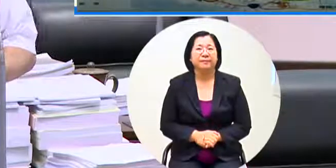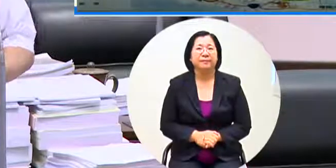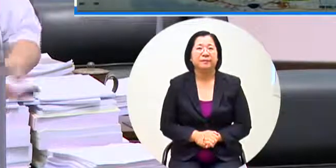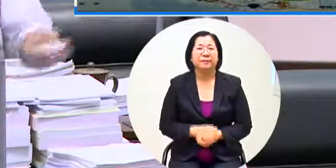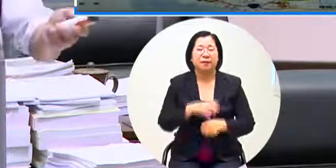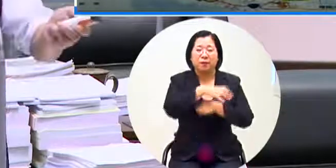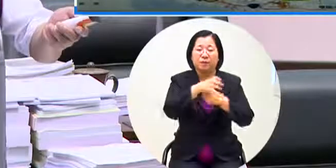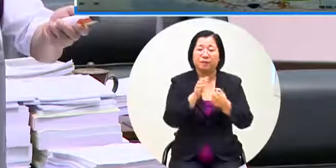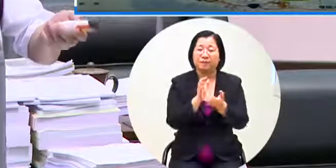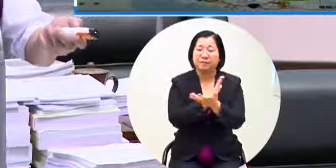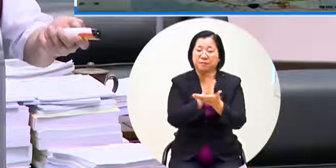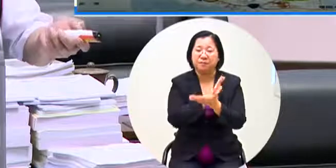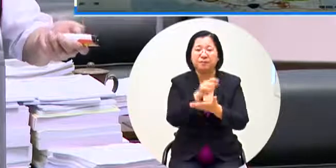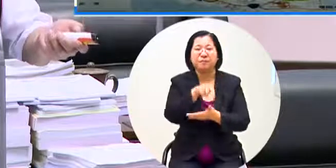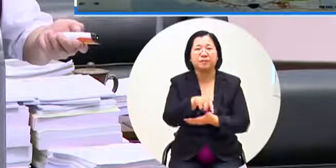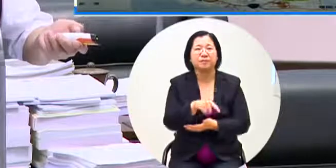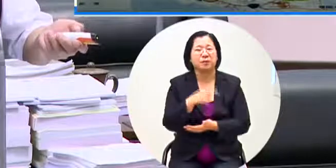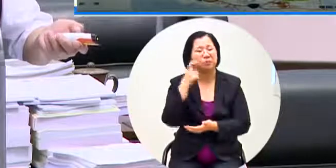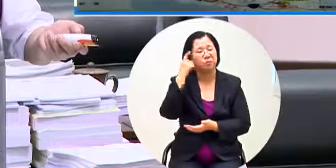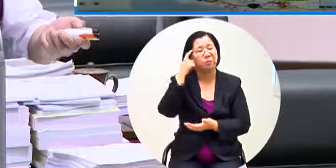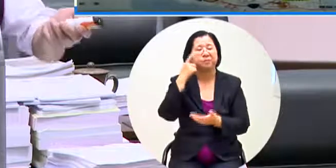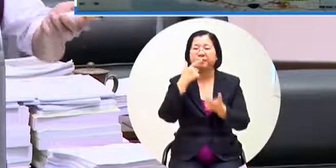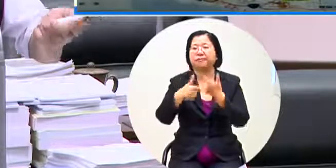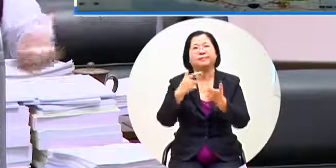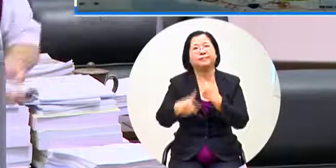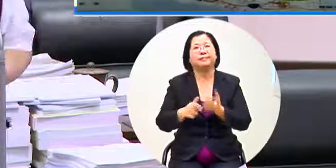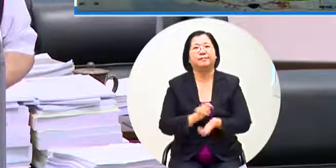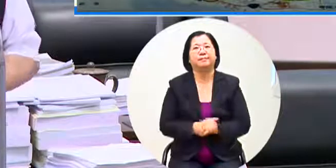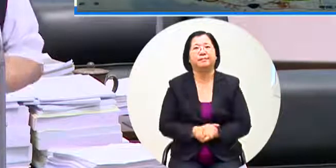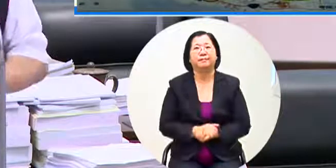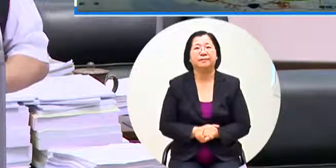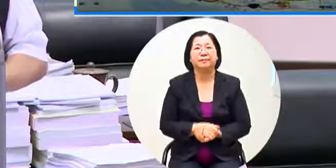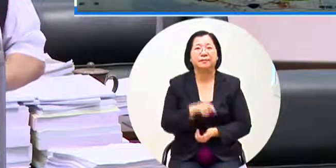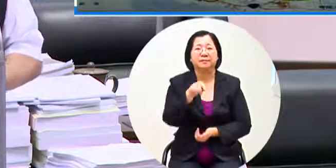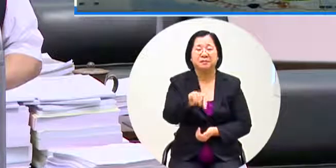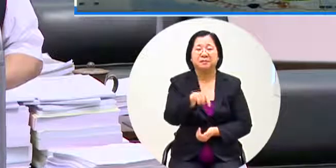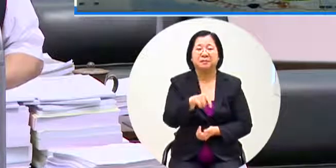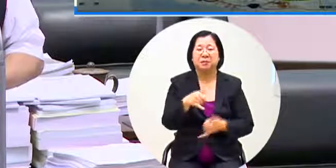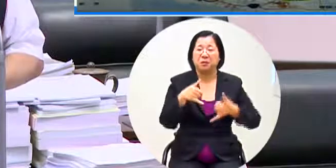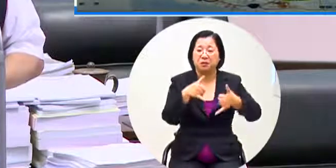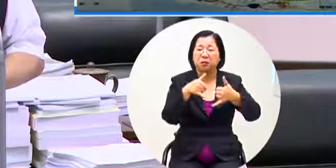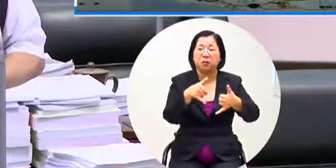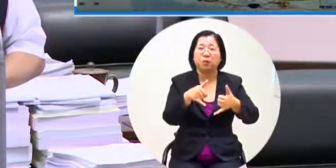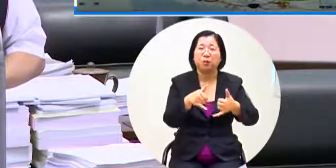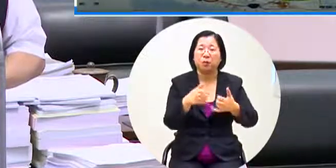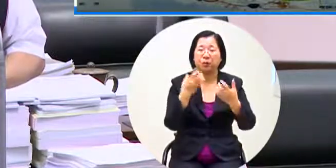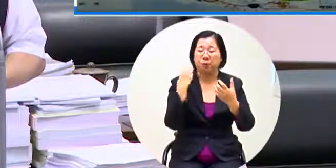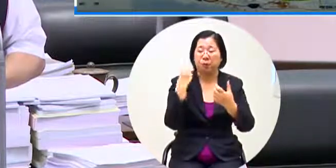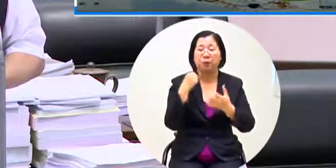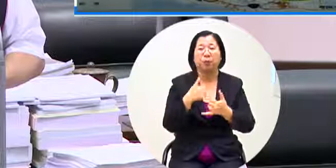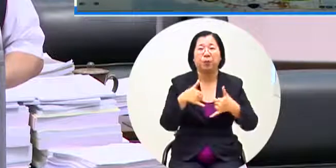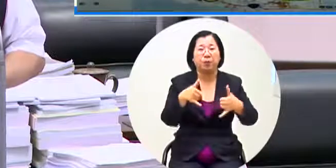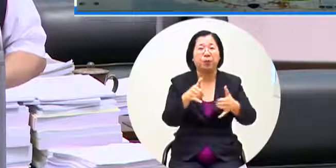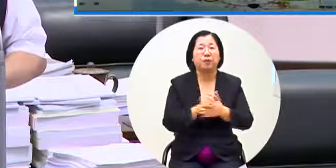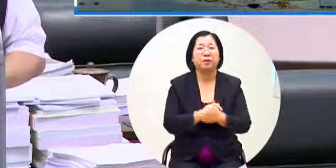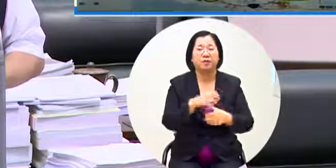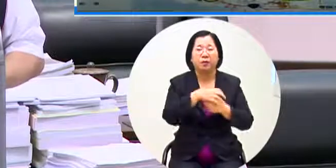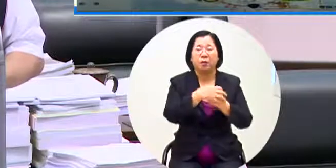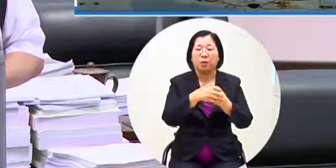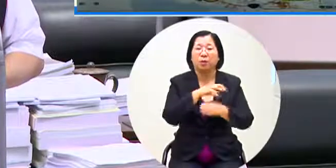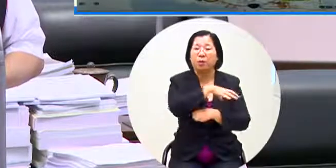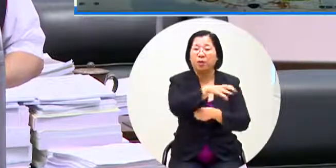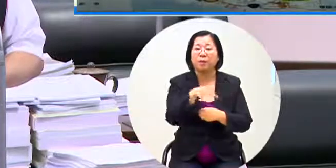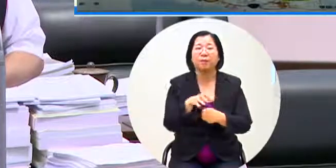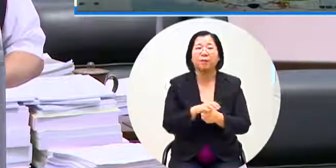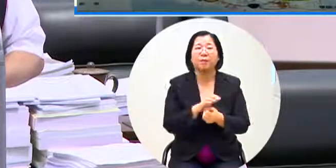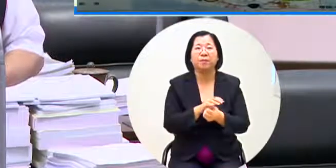适宜啊吼，甚至进这条路线吼，原这条计划这条路线，环保署嘛是这个环评